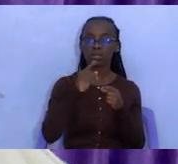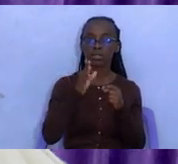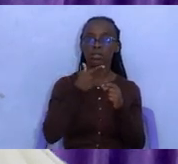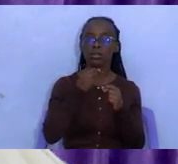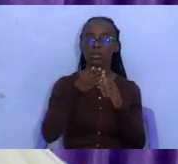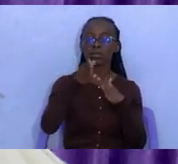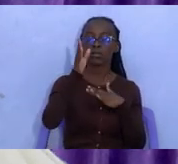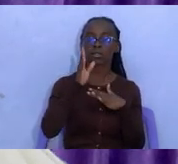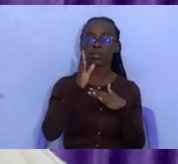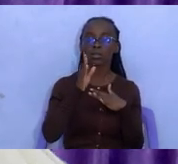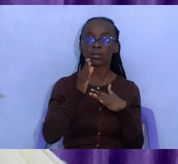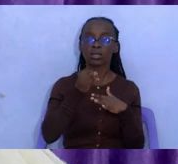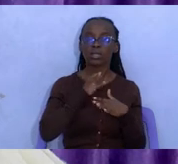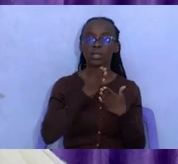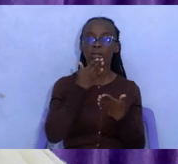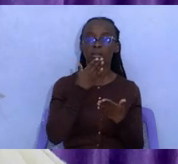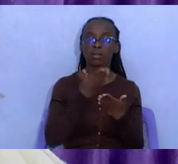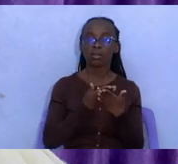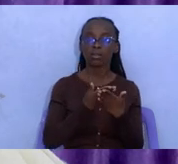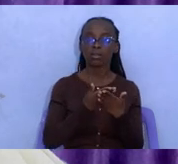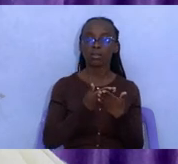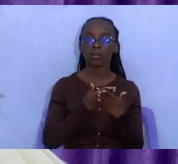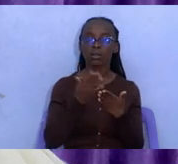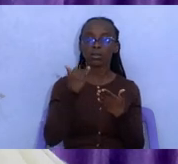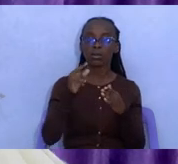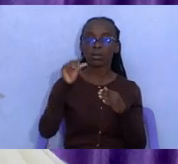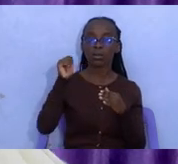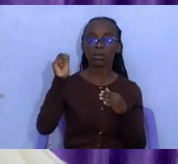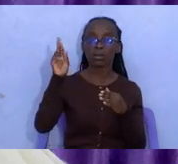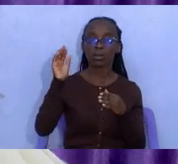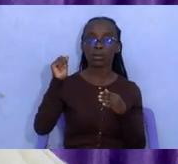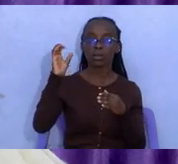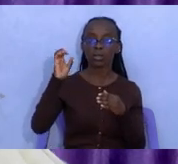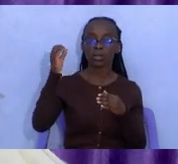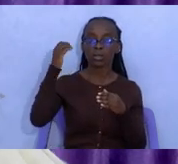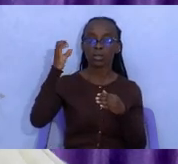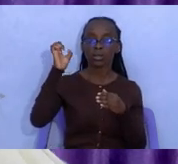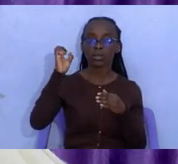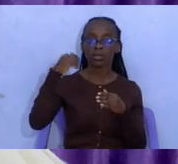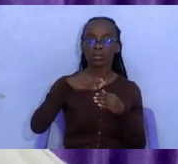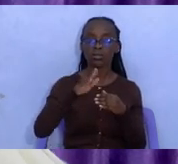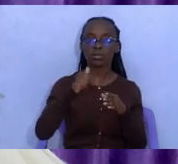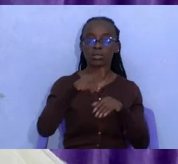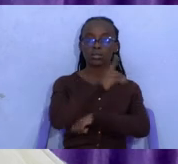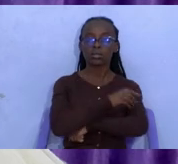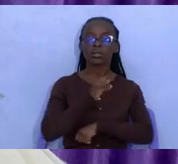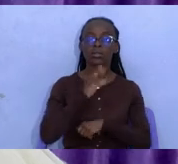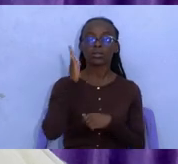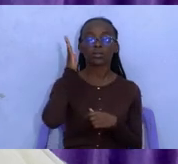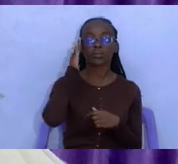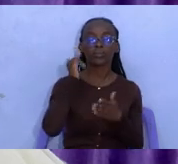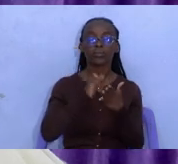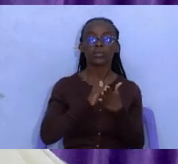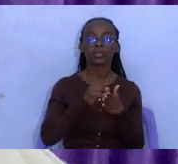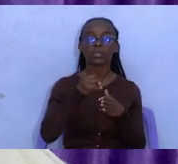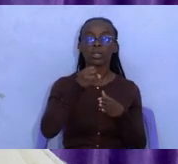ninashukuru kwa sababu ya neema yako msalabani. Leo hii ninatambua ya kwamba mimi ni